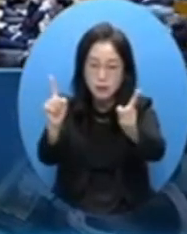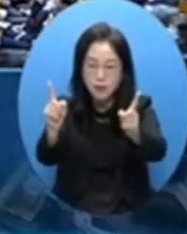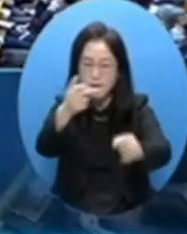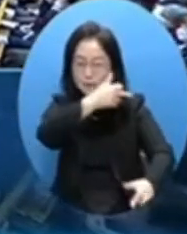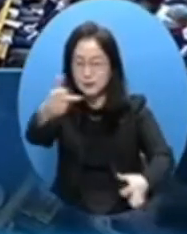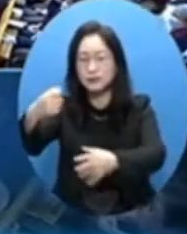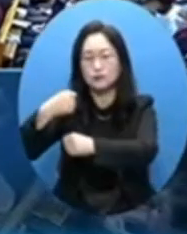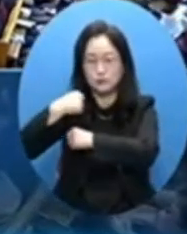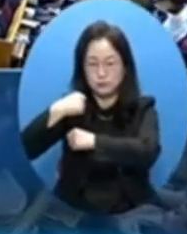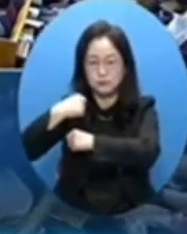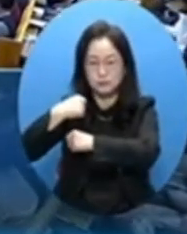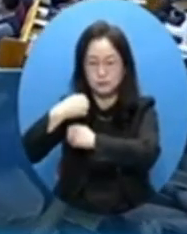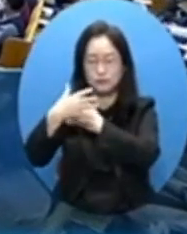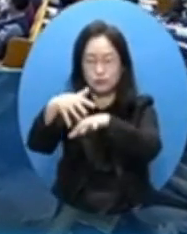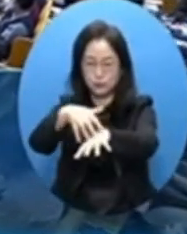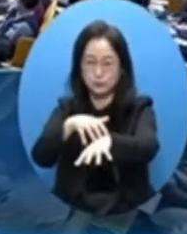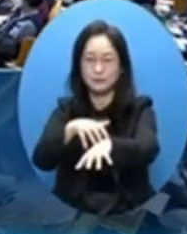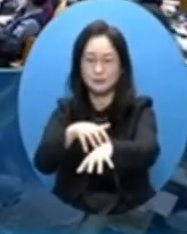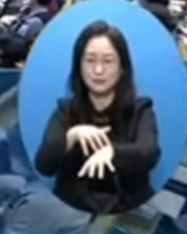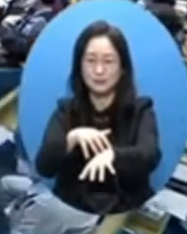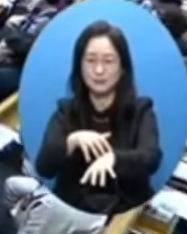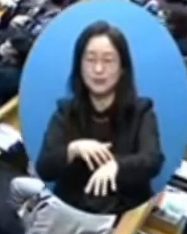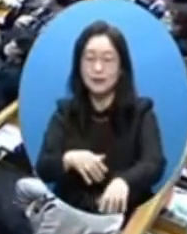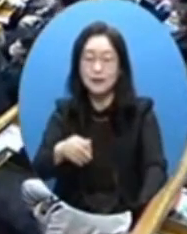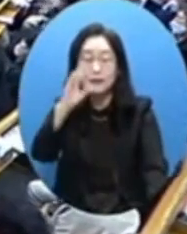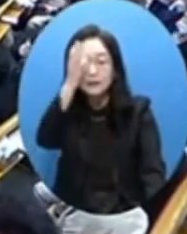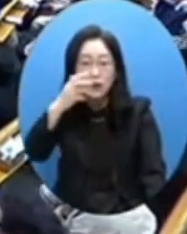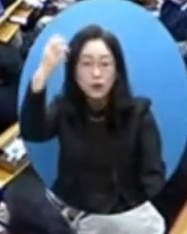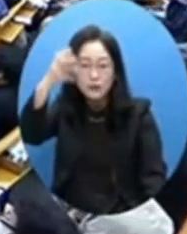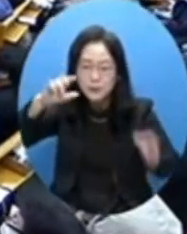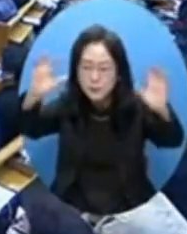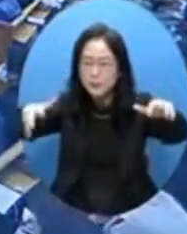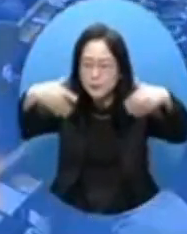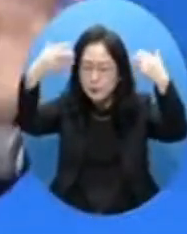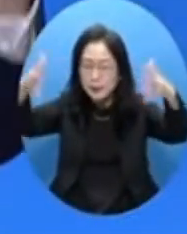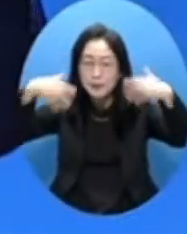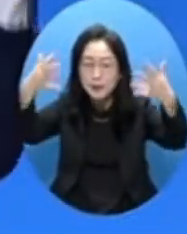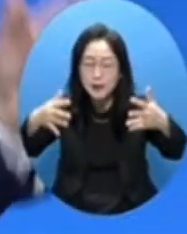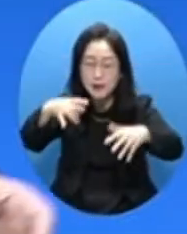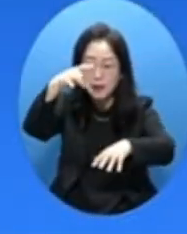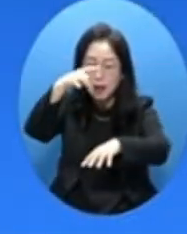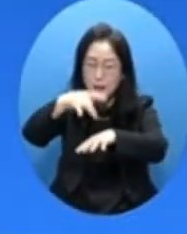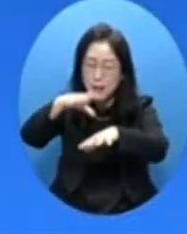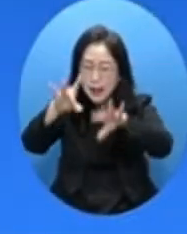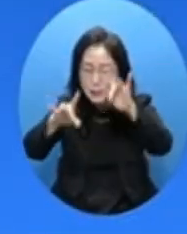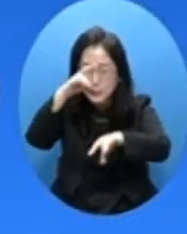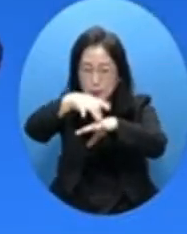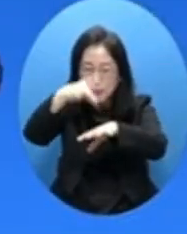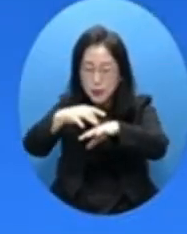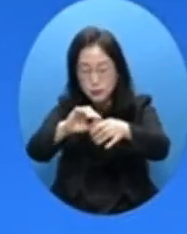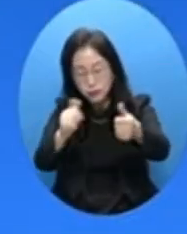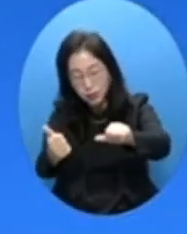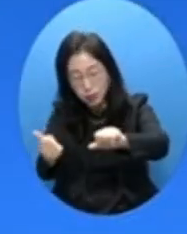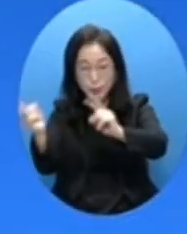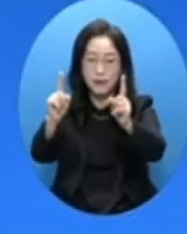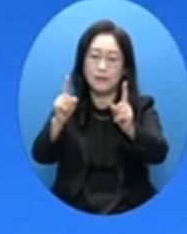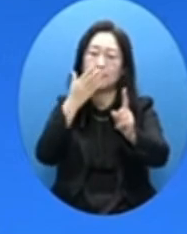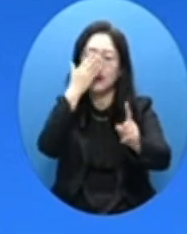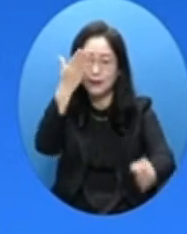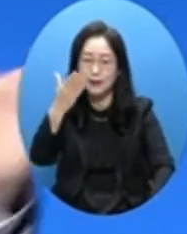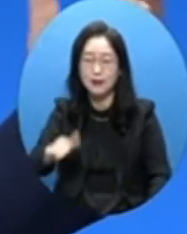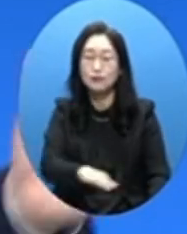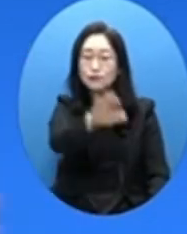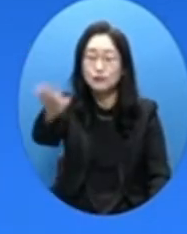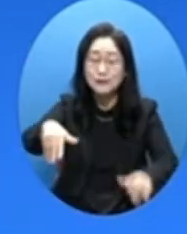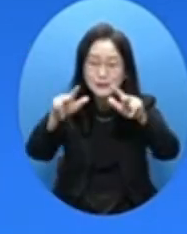그렇게 큰 군대더라 성령의 바람이 불어오면 바람도 같이 죽었던 영혼들이 살아나는 것입니다 오늘